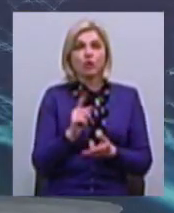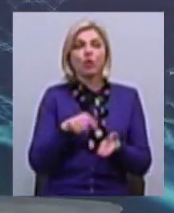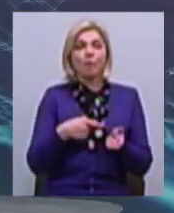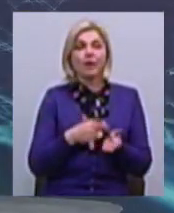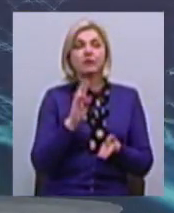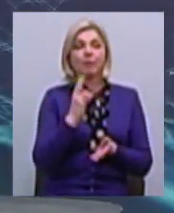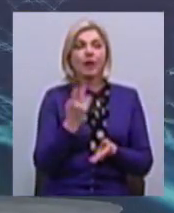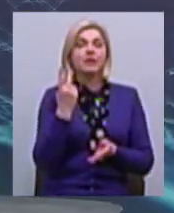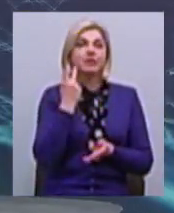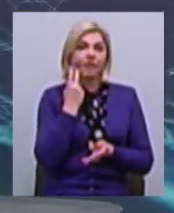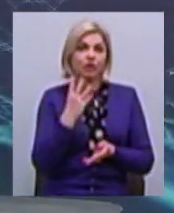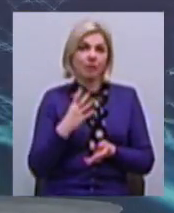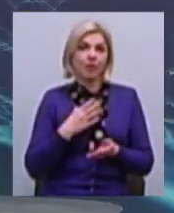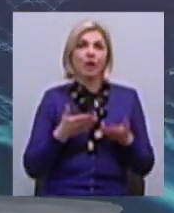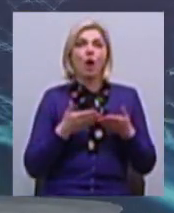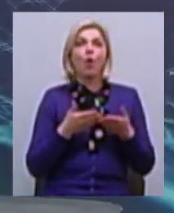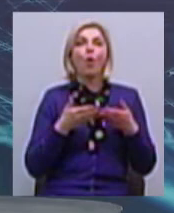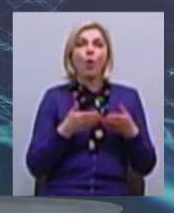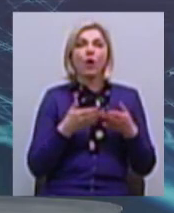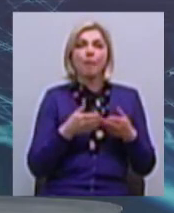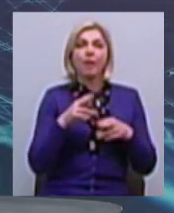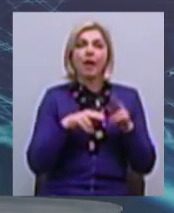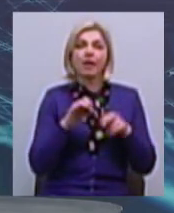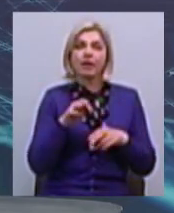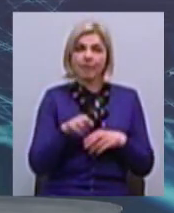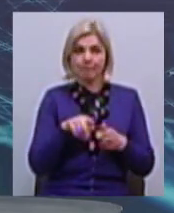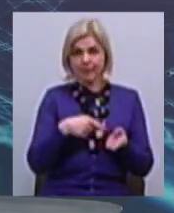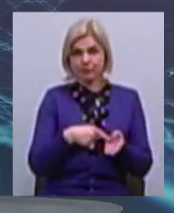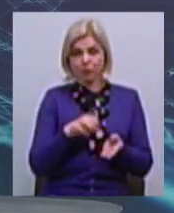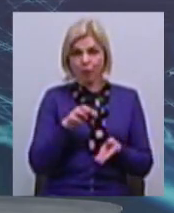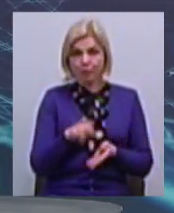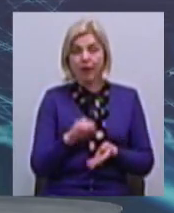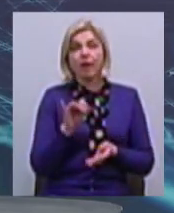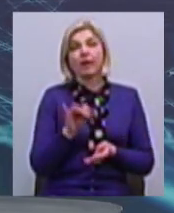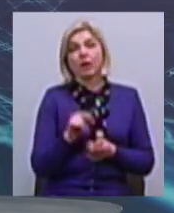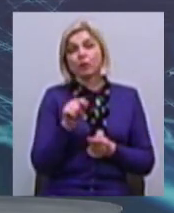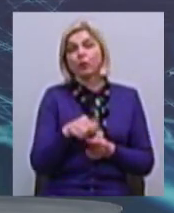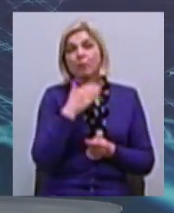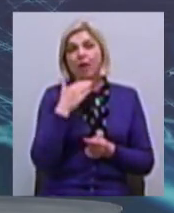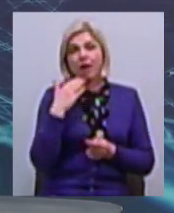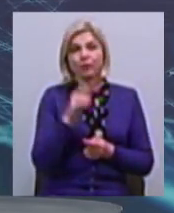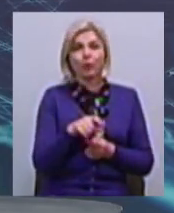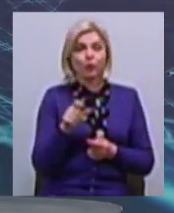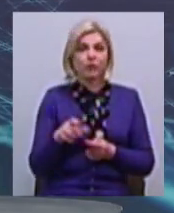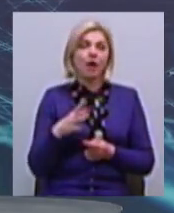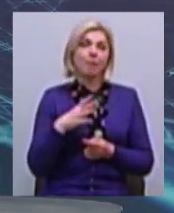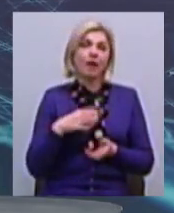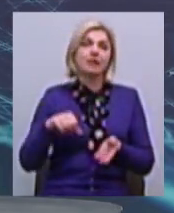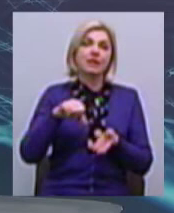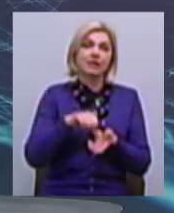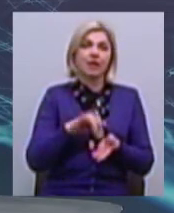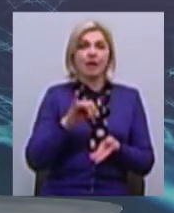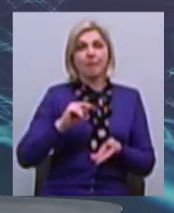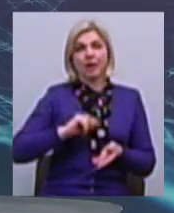Миколаїв завжди був корабельним містом. І тут багато людей були задіяні і